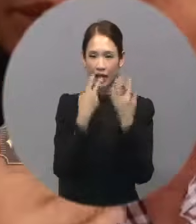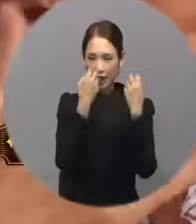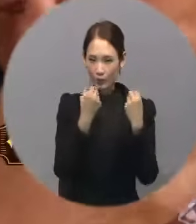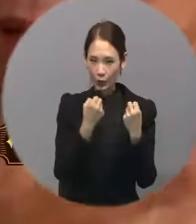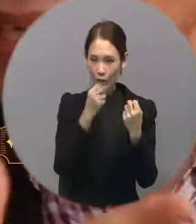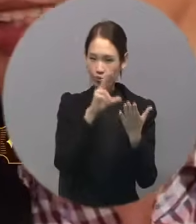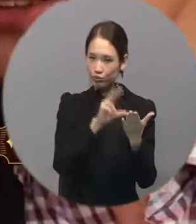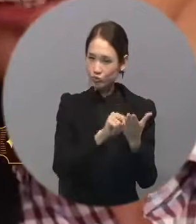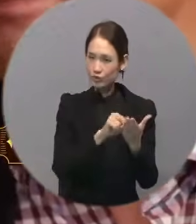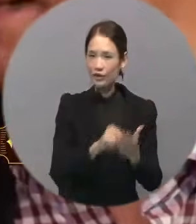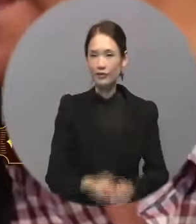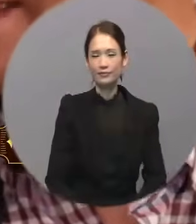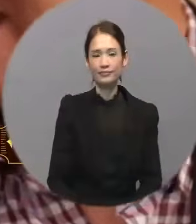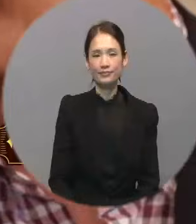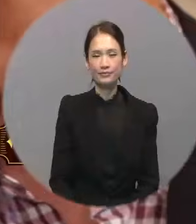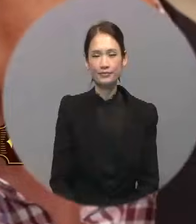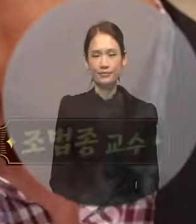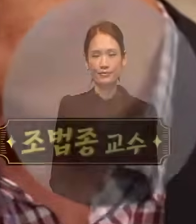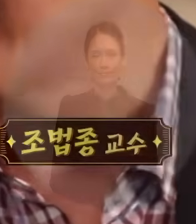거다.